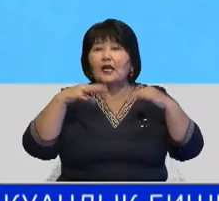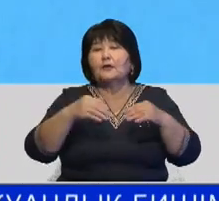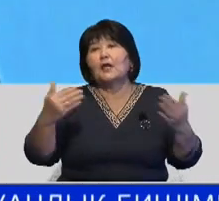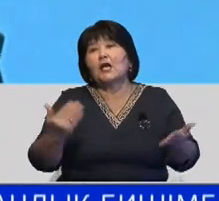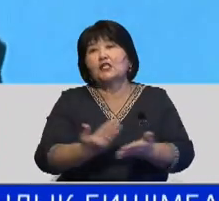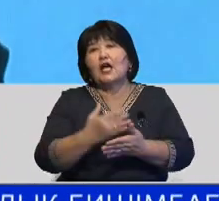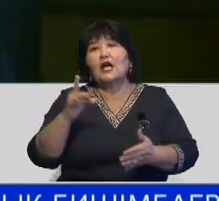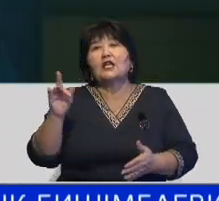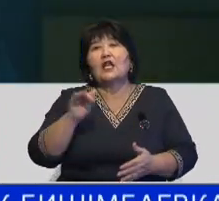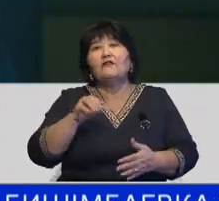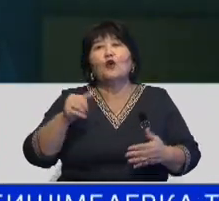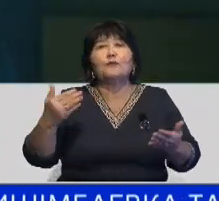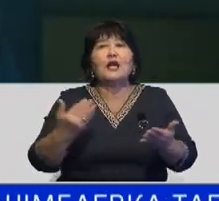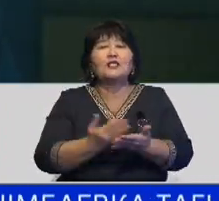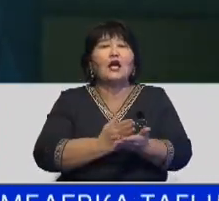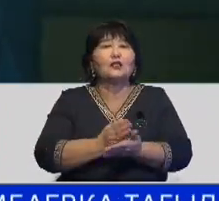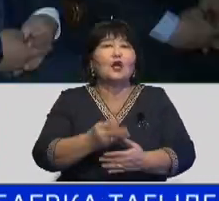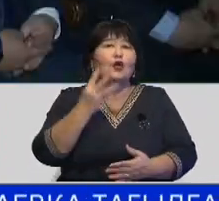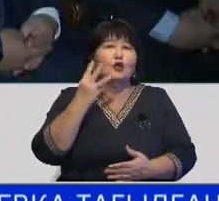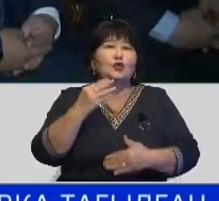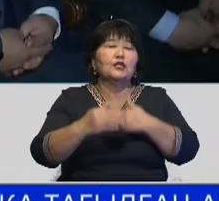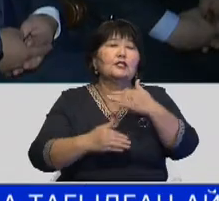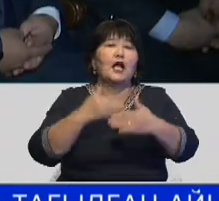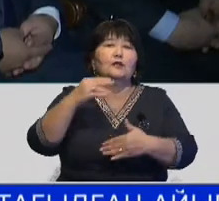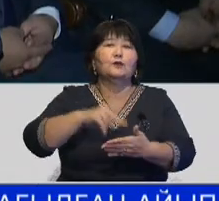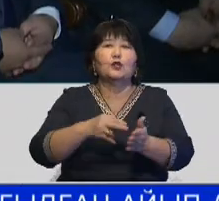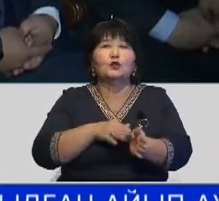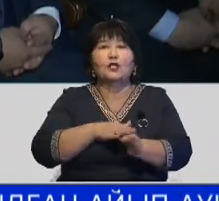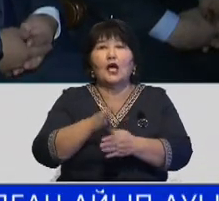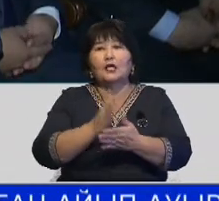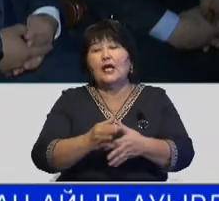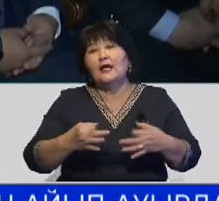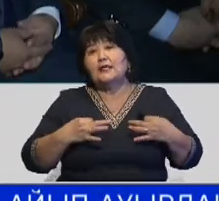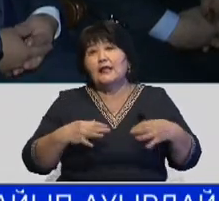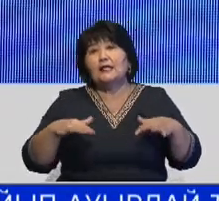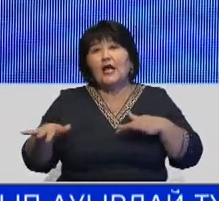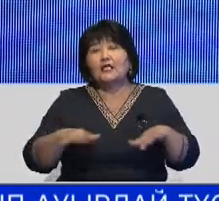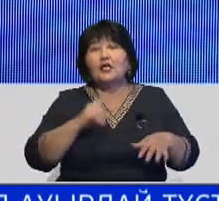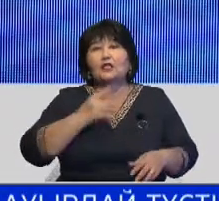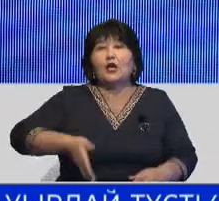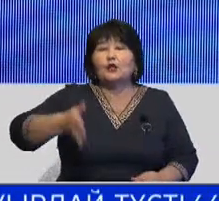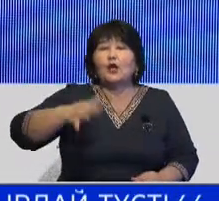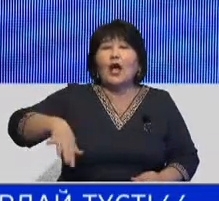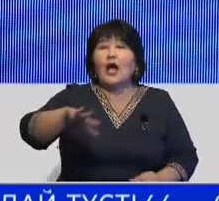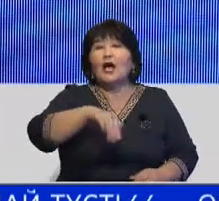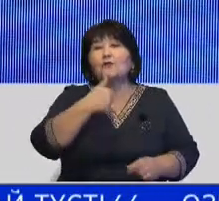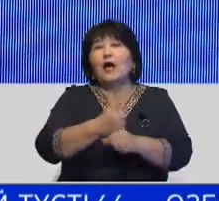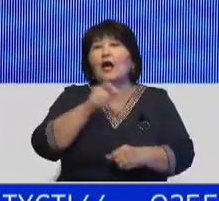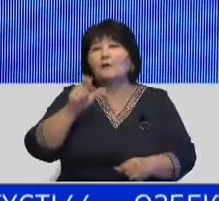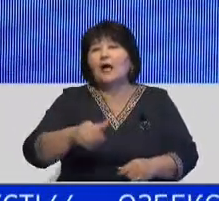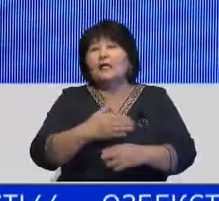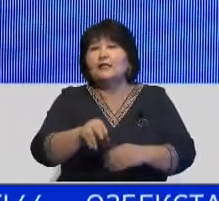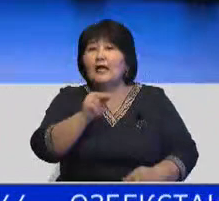жаңарған, реформаланған жаңа жүйеде 3 саты бойынша жүзеге асырылуда. Салтанатты шарада сөз алған аймақ басшысы